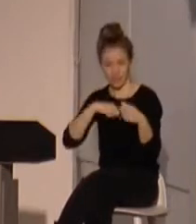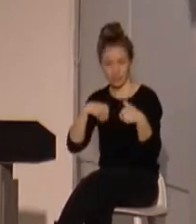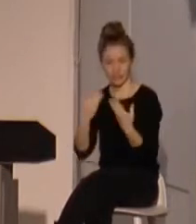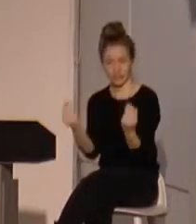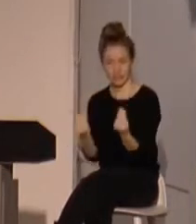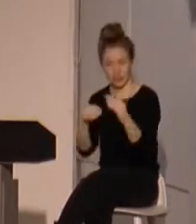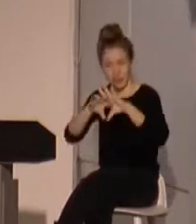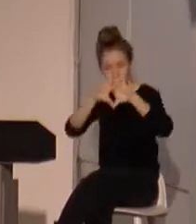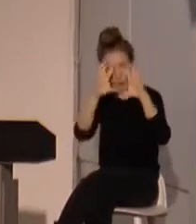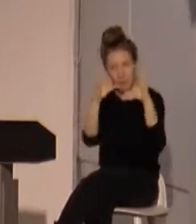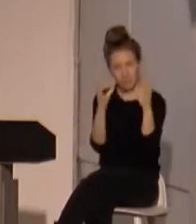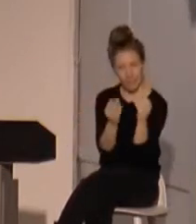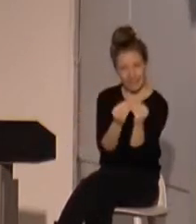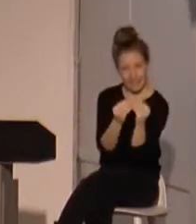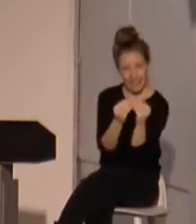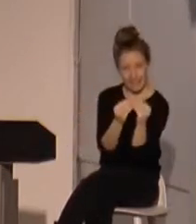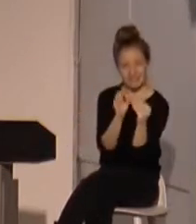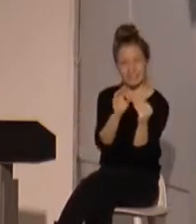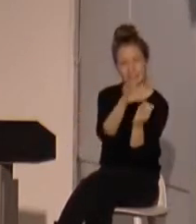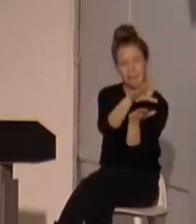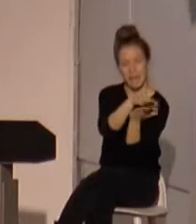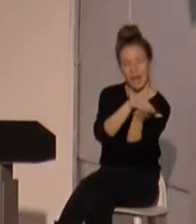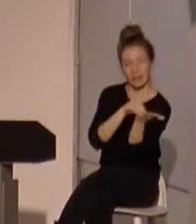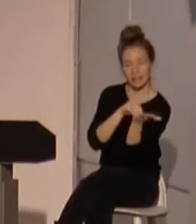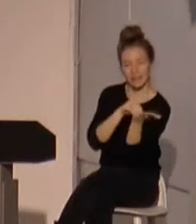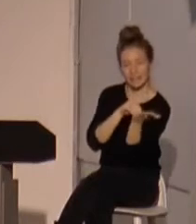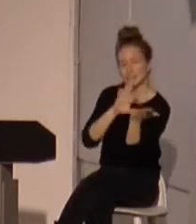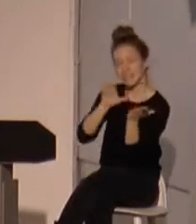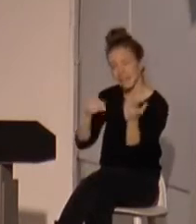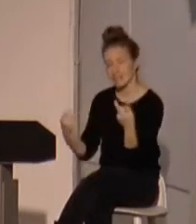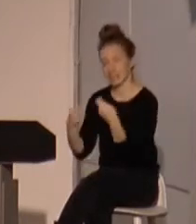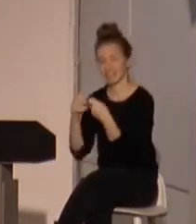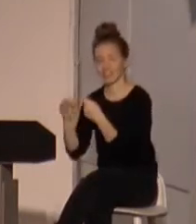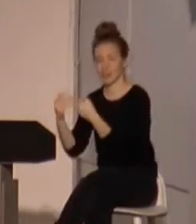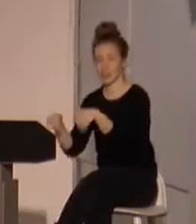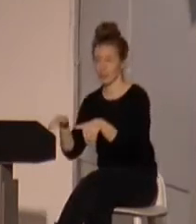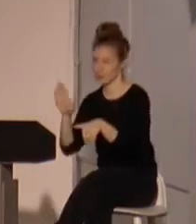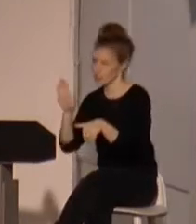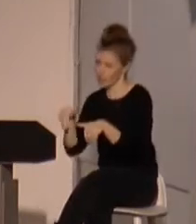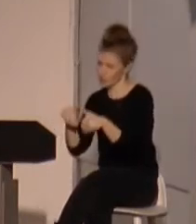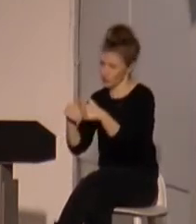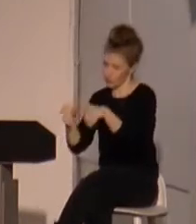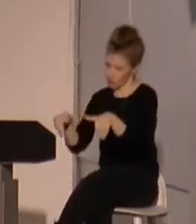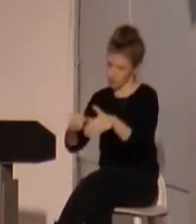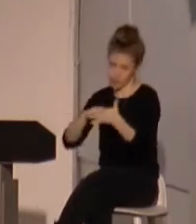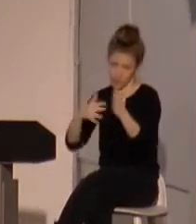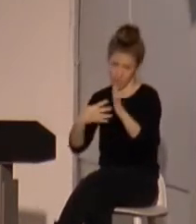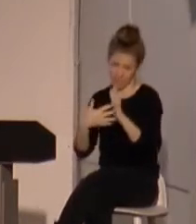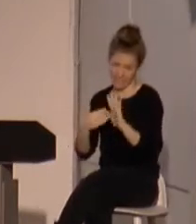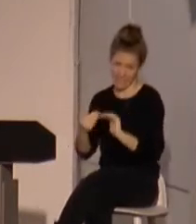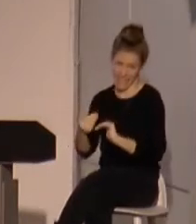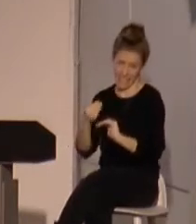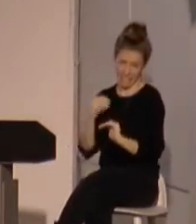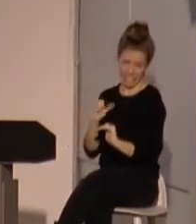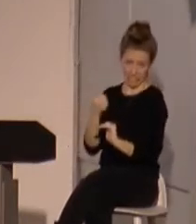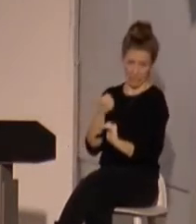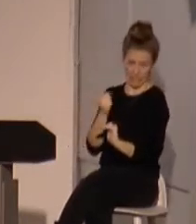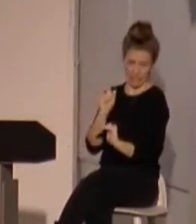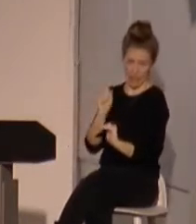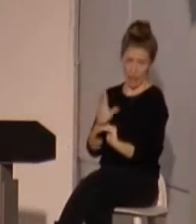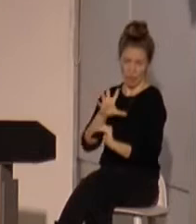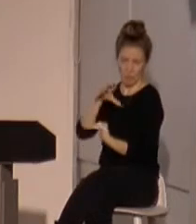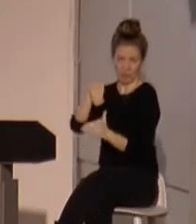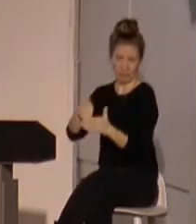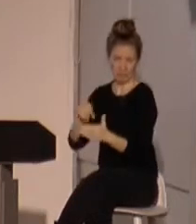באופן כללי, ובעצם מעתיקים את זה גם להקשר של מוגבלות, למרות שמוגבלות מבחינה ראשונית לא אמורה לקחת שם